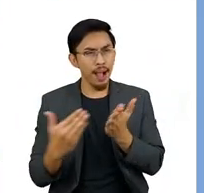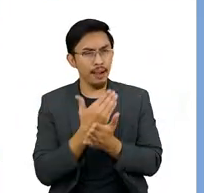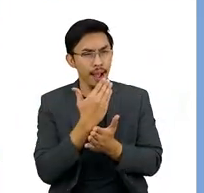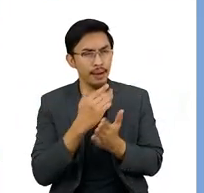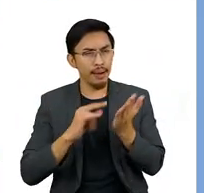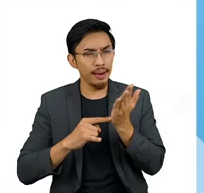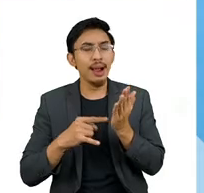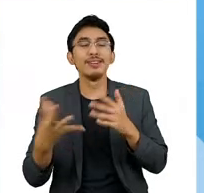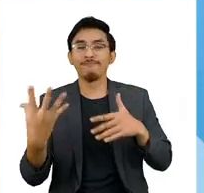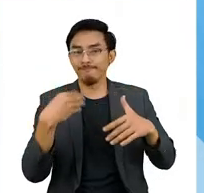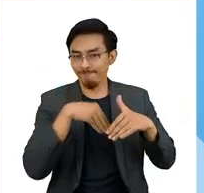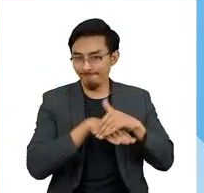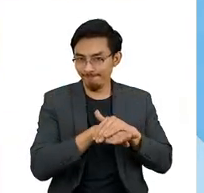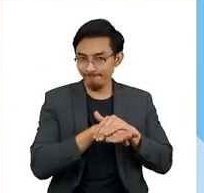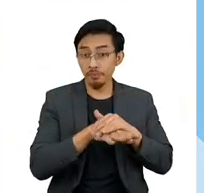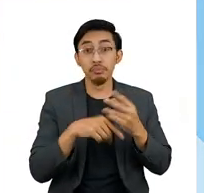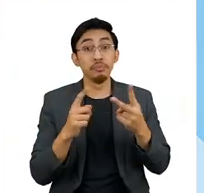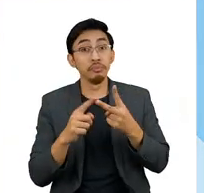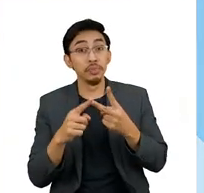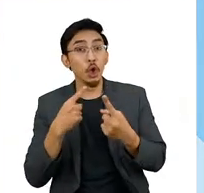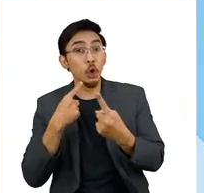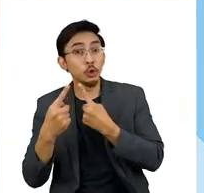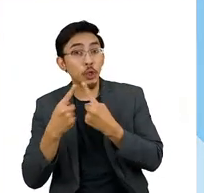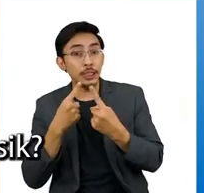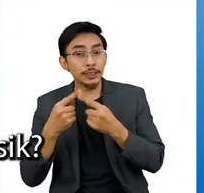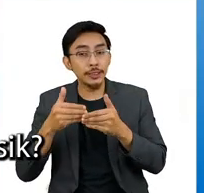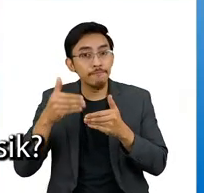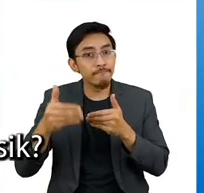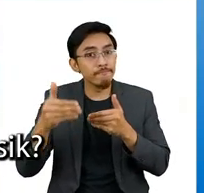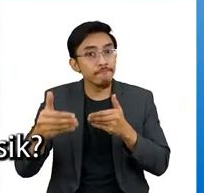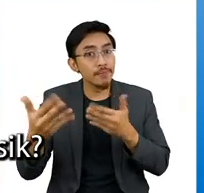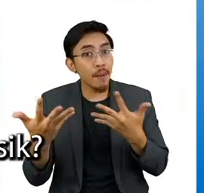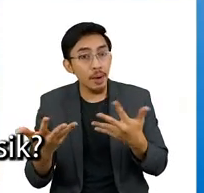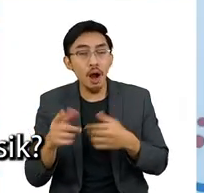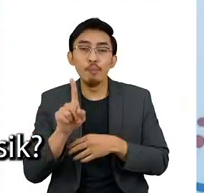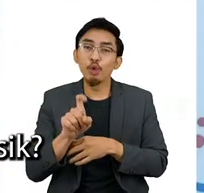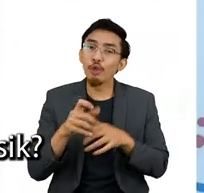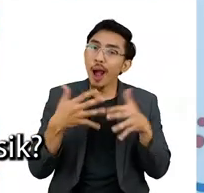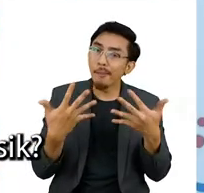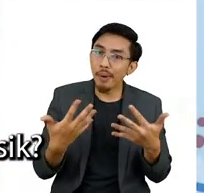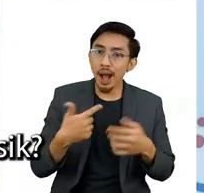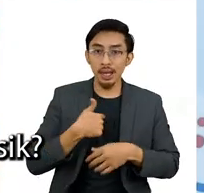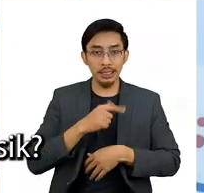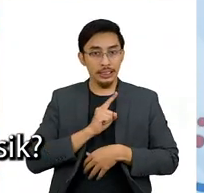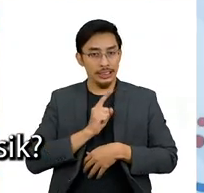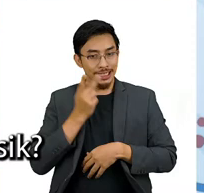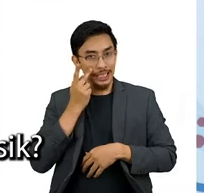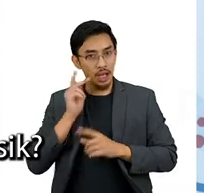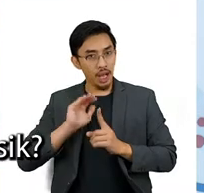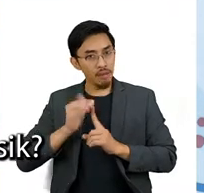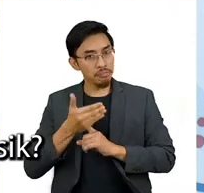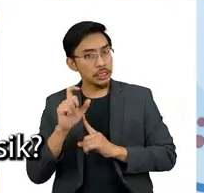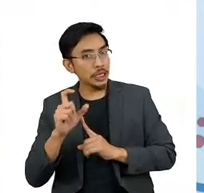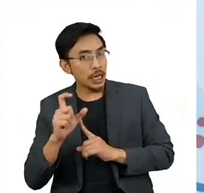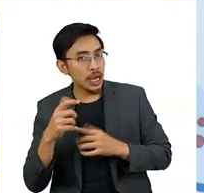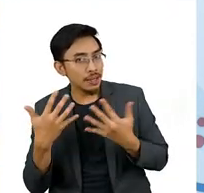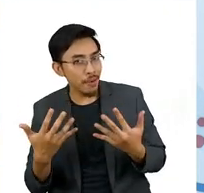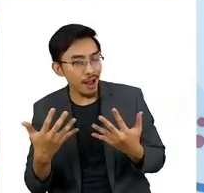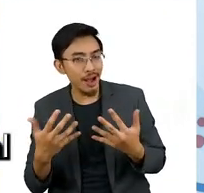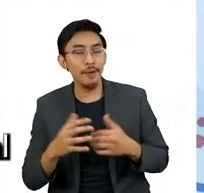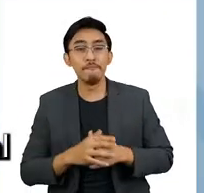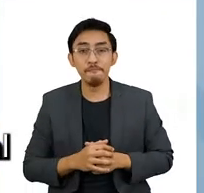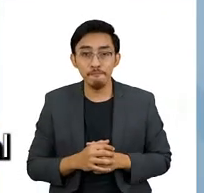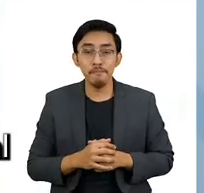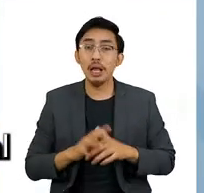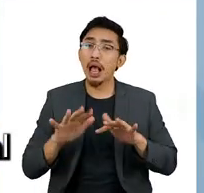hak digital berkonsultasi untuk langkah-langkah penanganan misalnya Apakah ada kebutuhan untuk mengamankan diri secara fisik